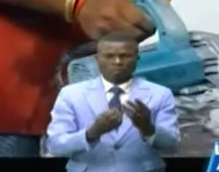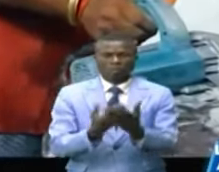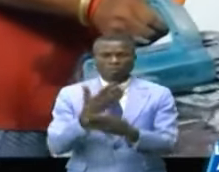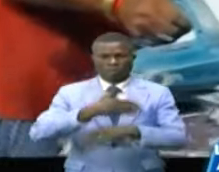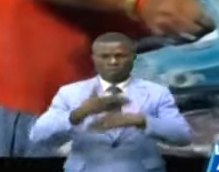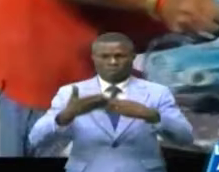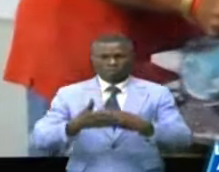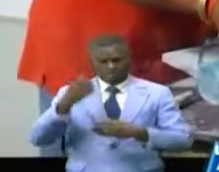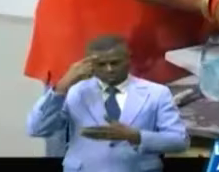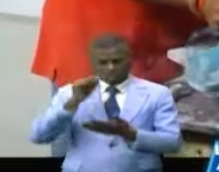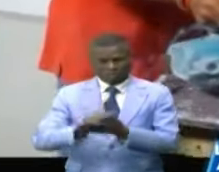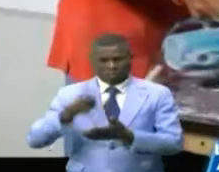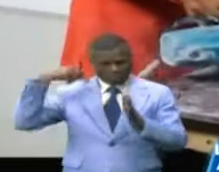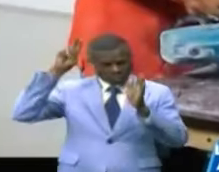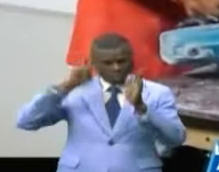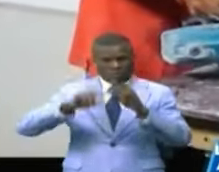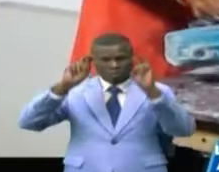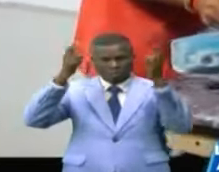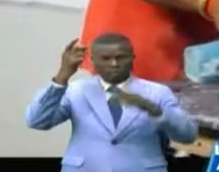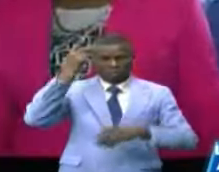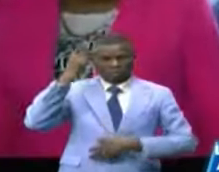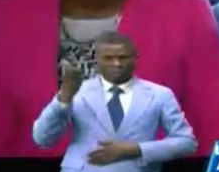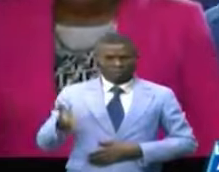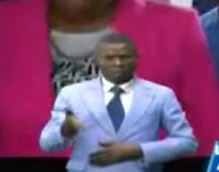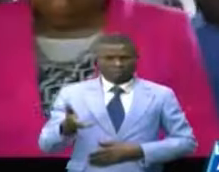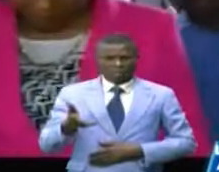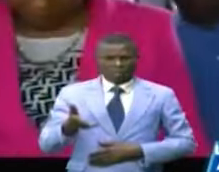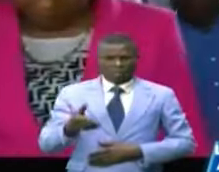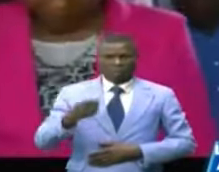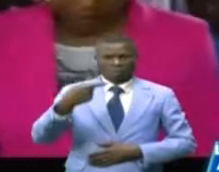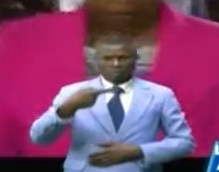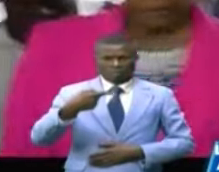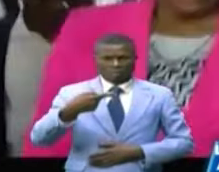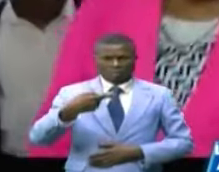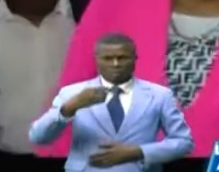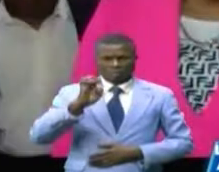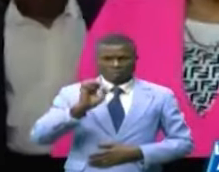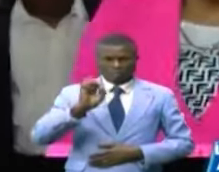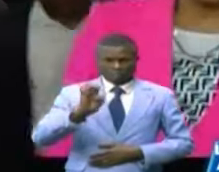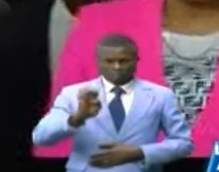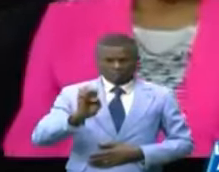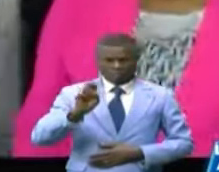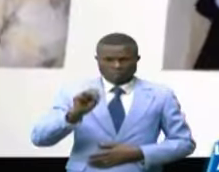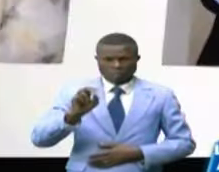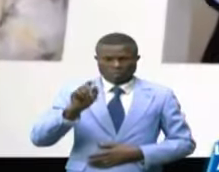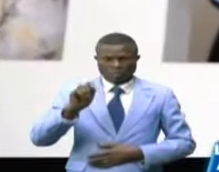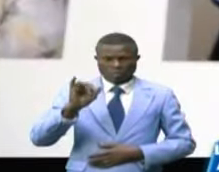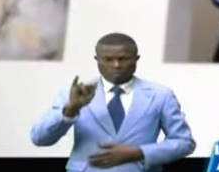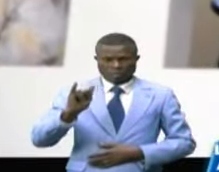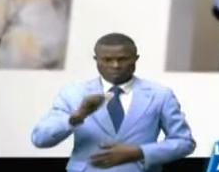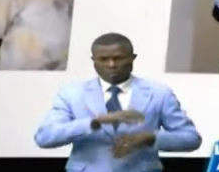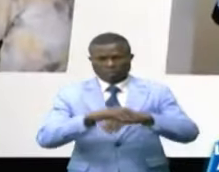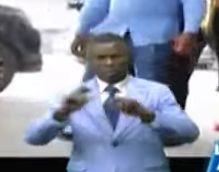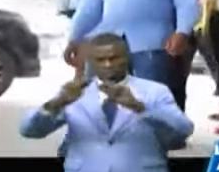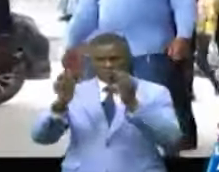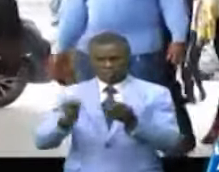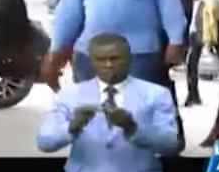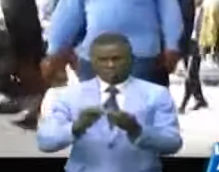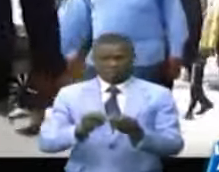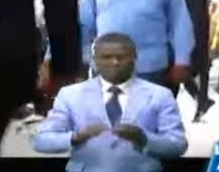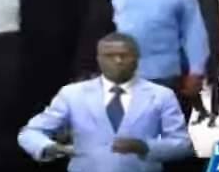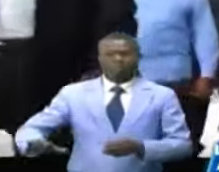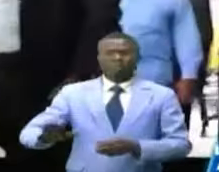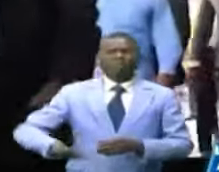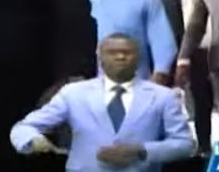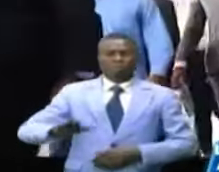ce faire. Le gouverneur de la ville province Kinshasa, Jantini Ngoubilambaka, y a conduit la délégation de cette entreprise turque